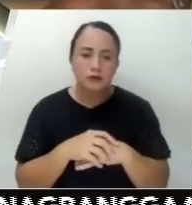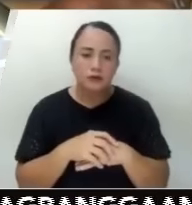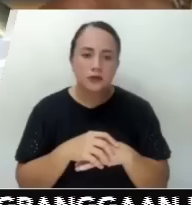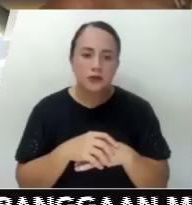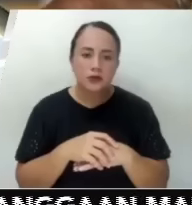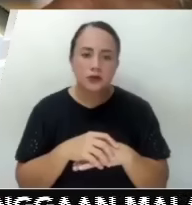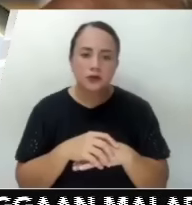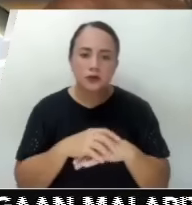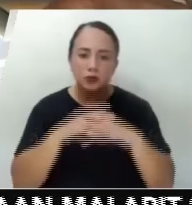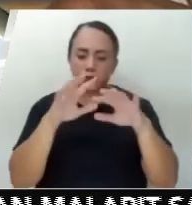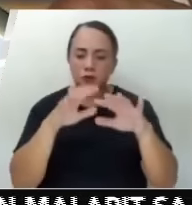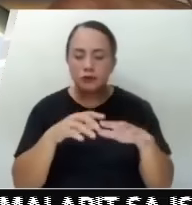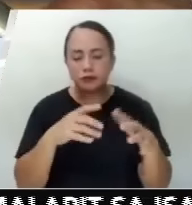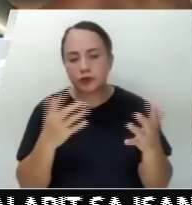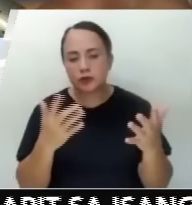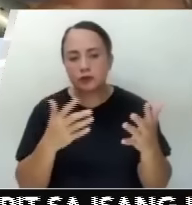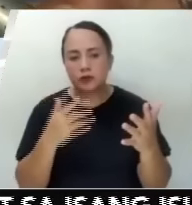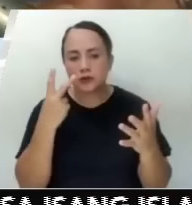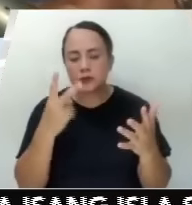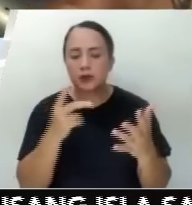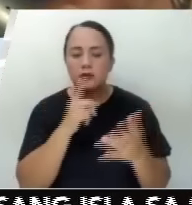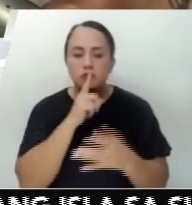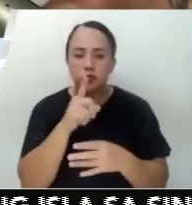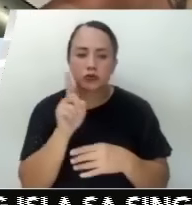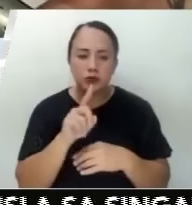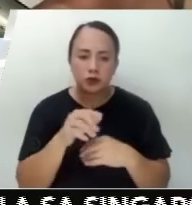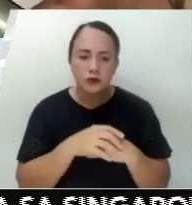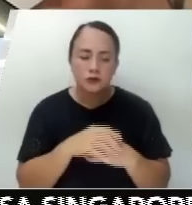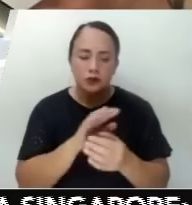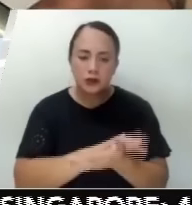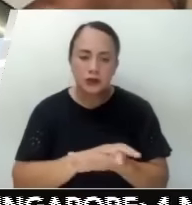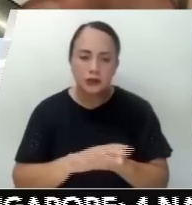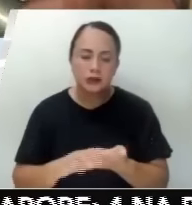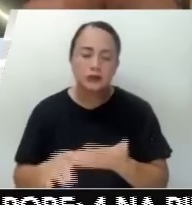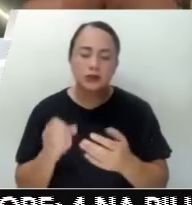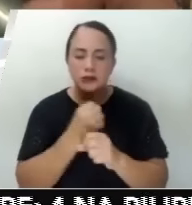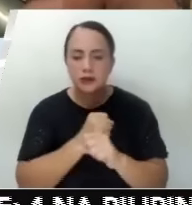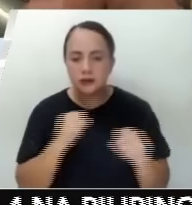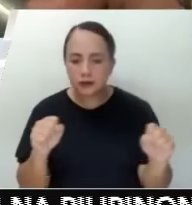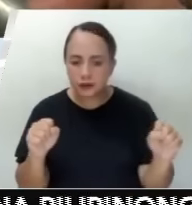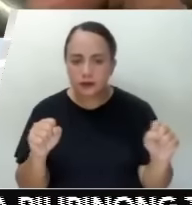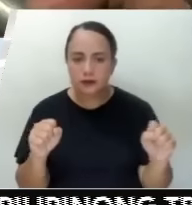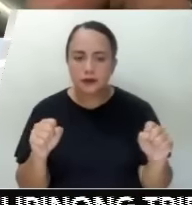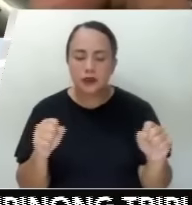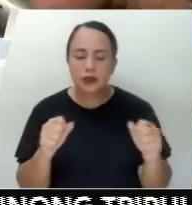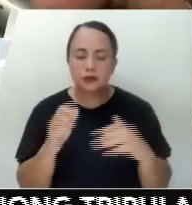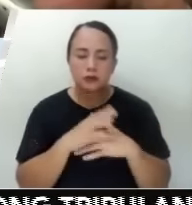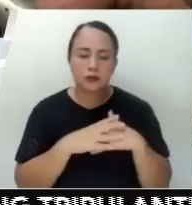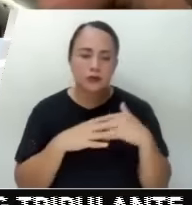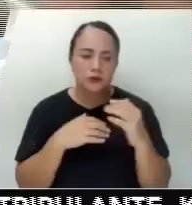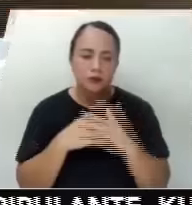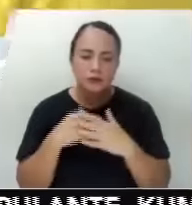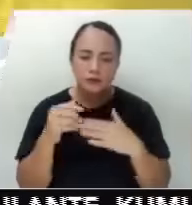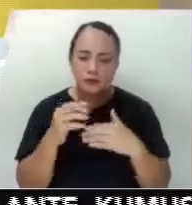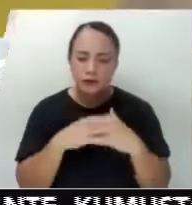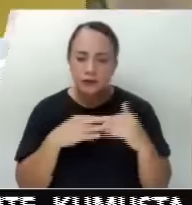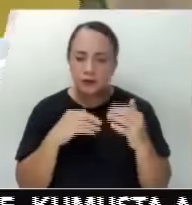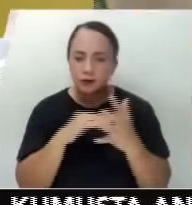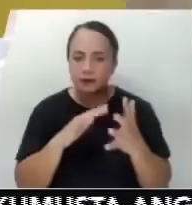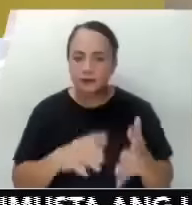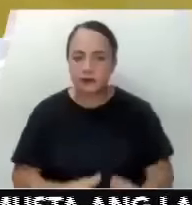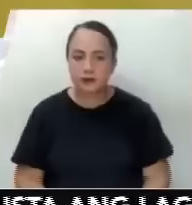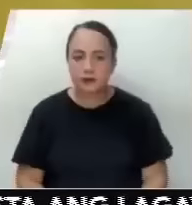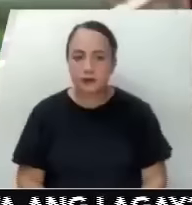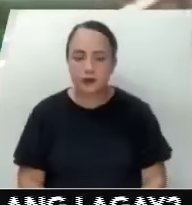crossing para po masiguro na malinis, ligtas at konbinyente po yung ating mga estudyante. Para sa